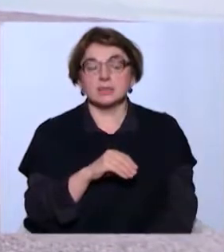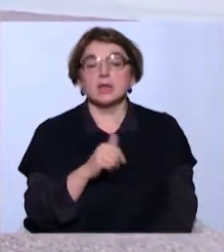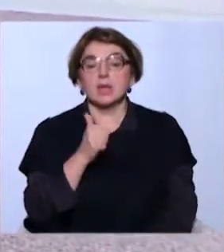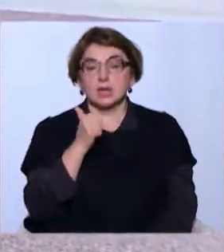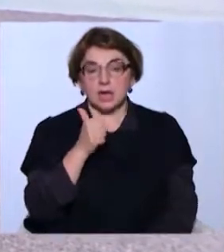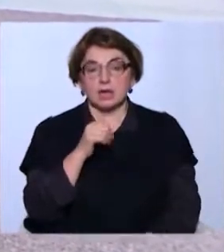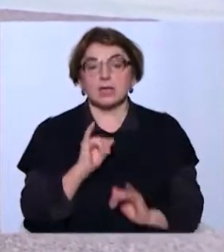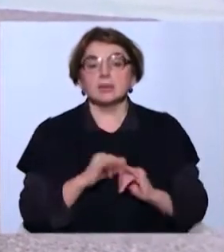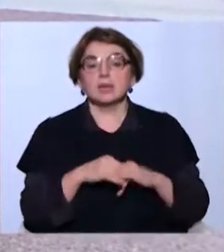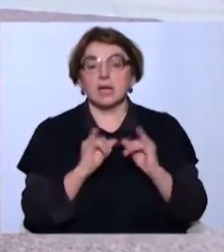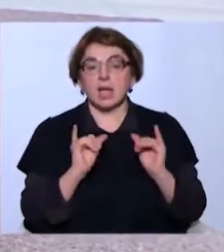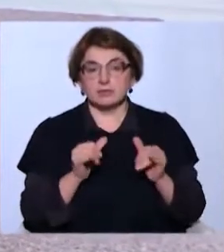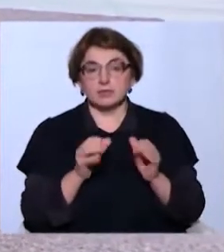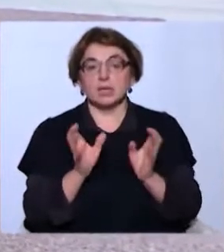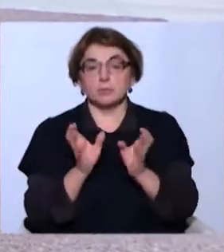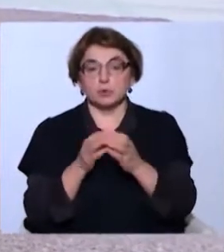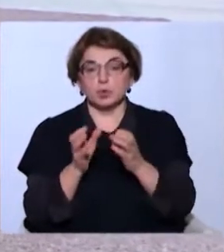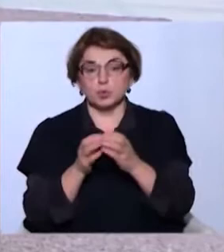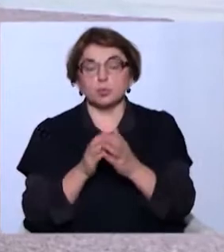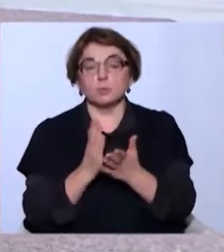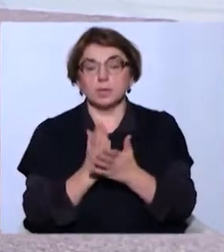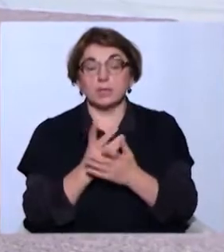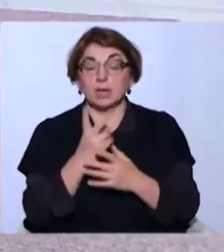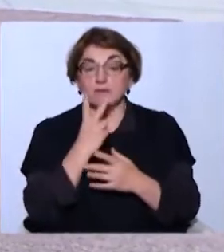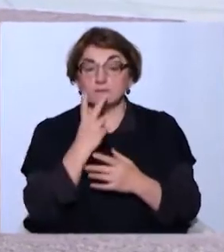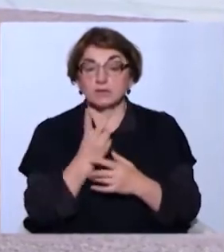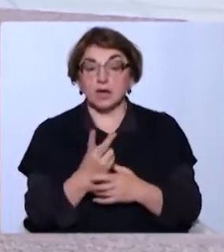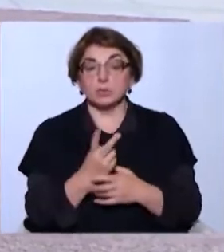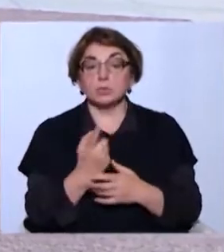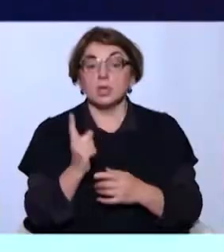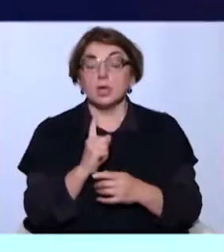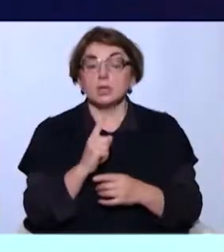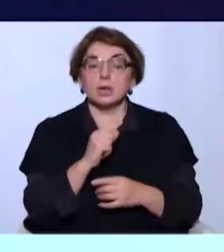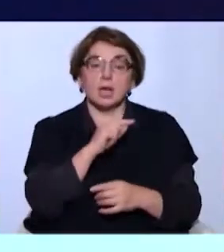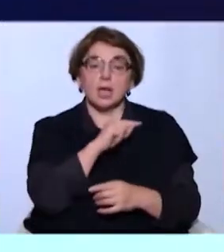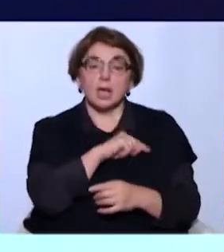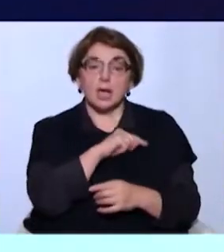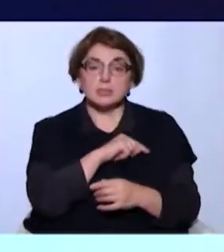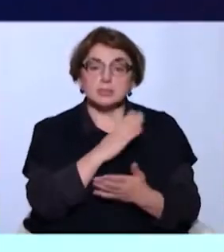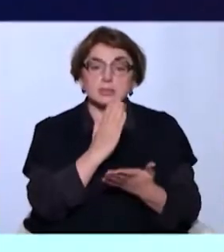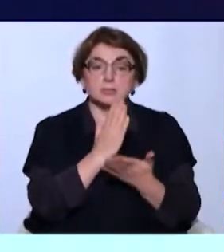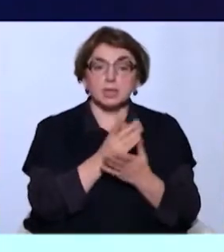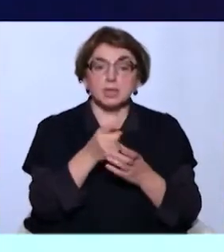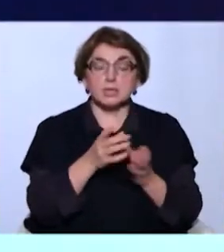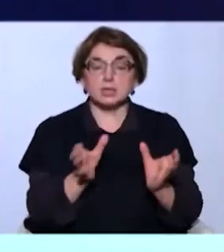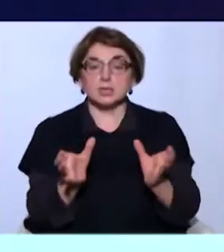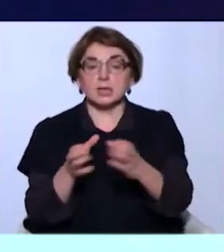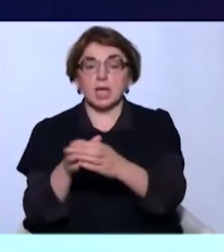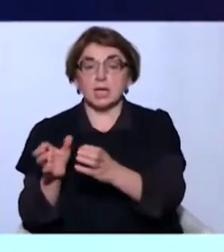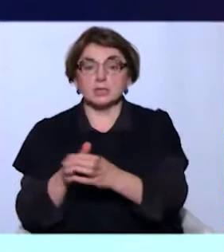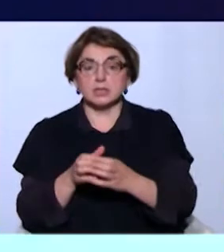კარგად განვითარებული კლასია და ახლა განვიხილოთ რა ნიშნებით აერთიანებენ მწერებს